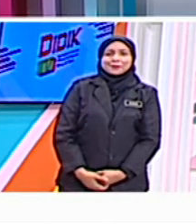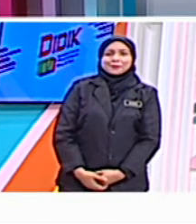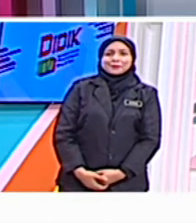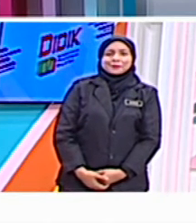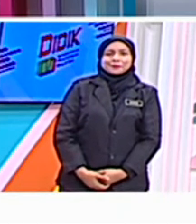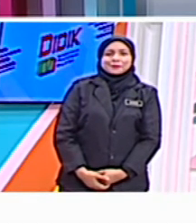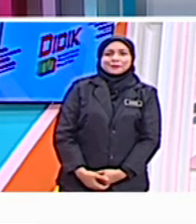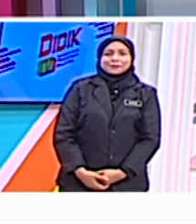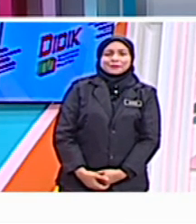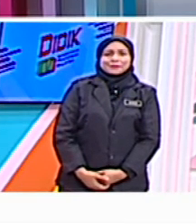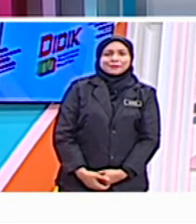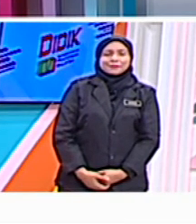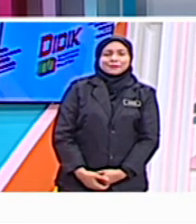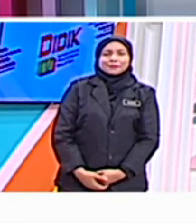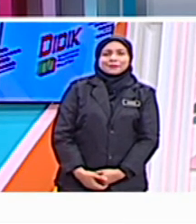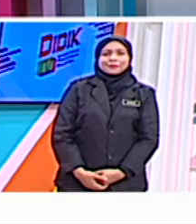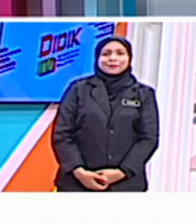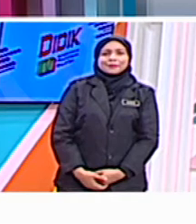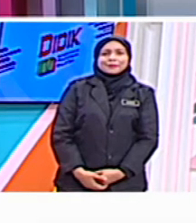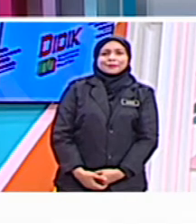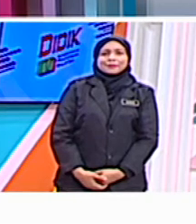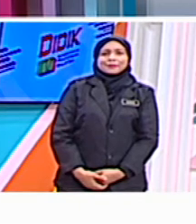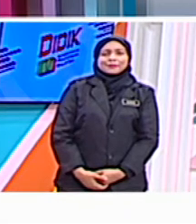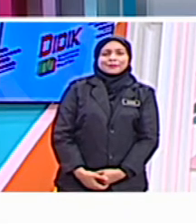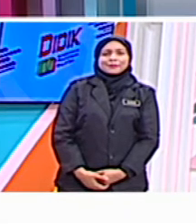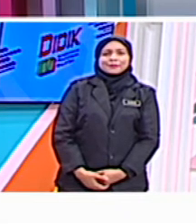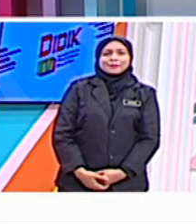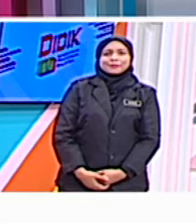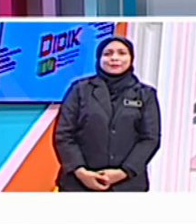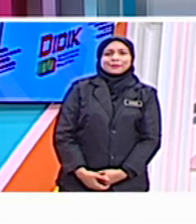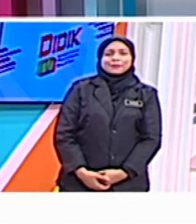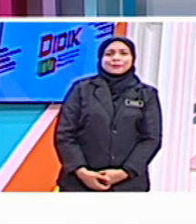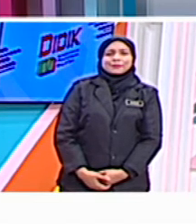ni tudung kalau lain cikgu. Ni cik. Okey, Hafizuddin.